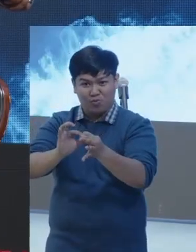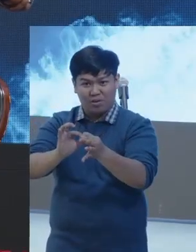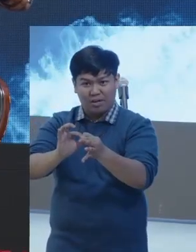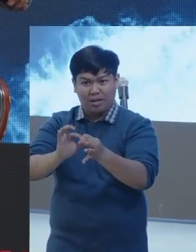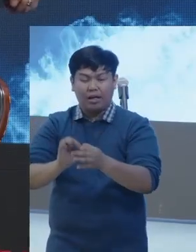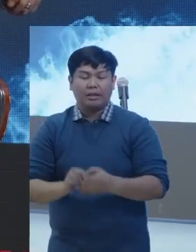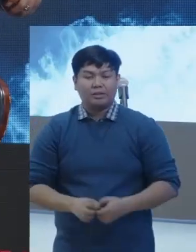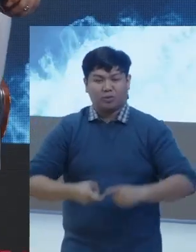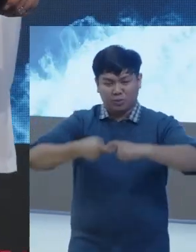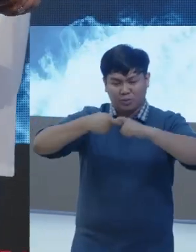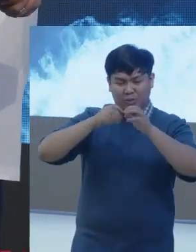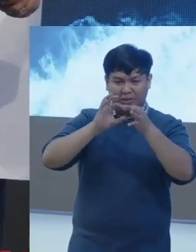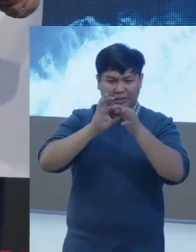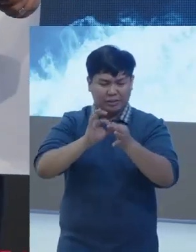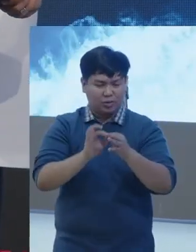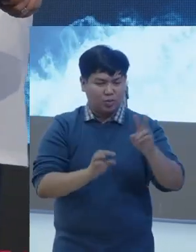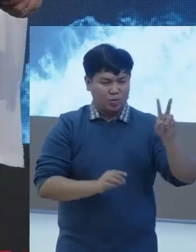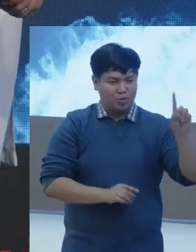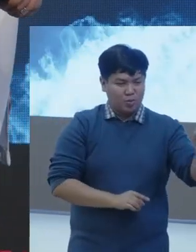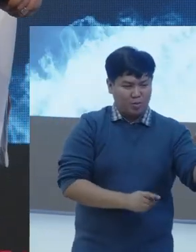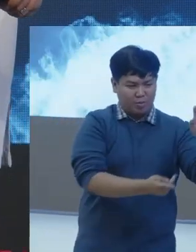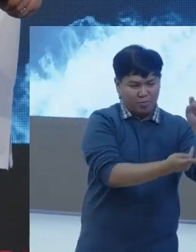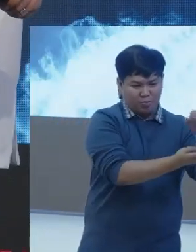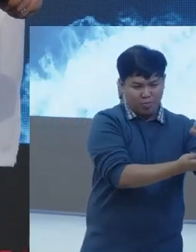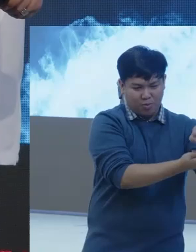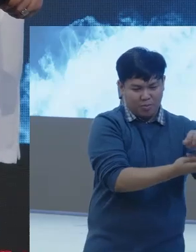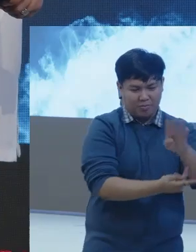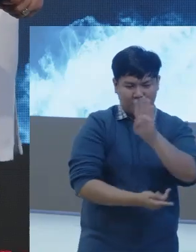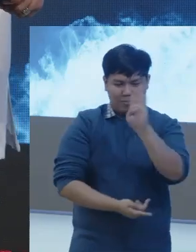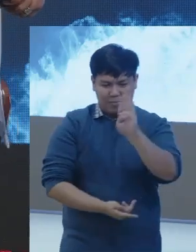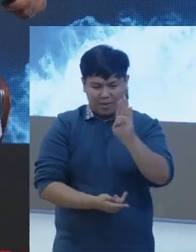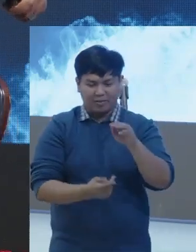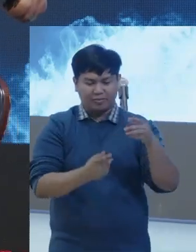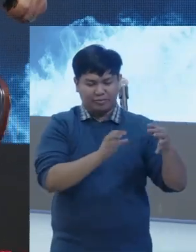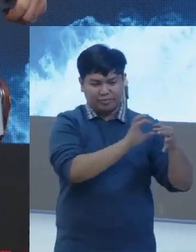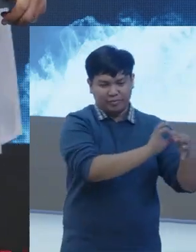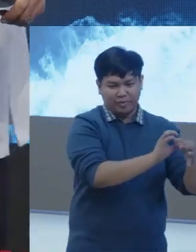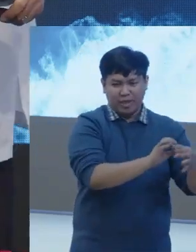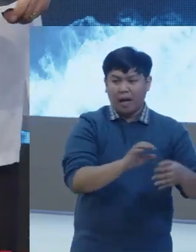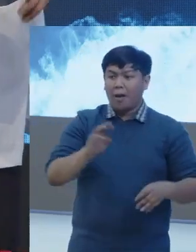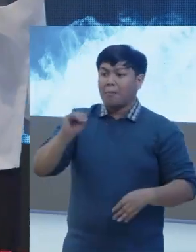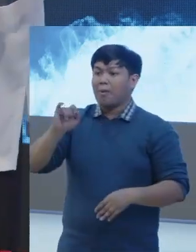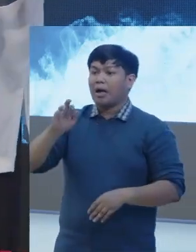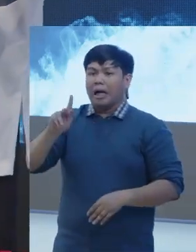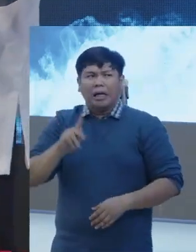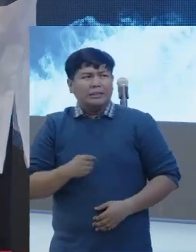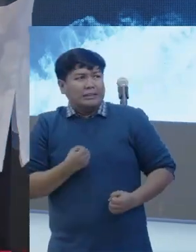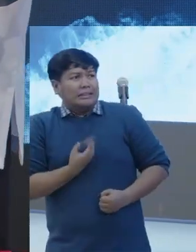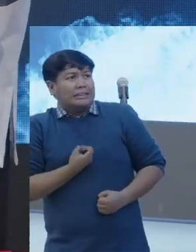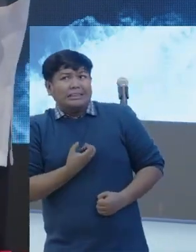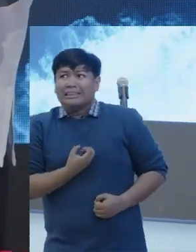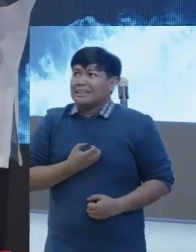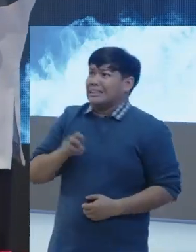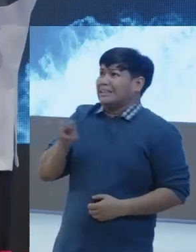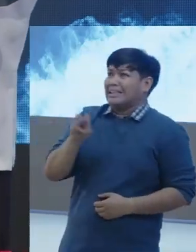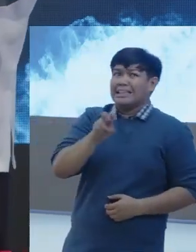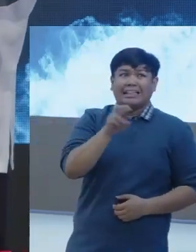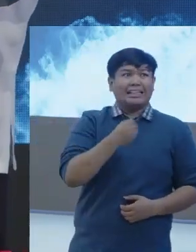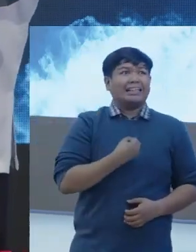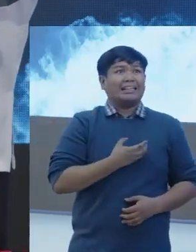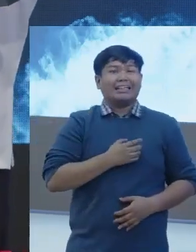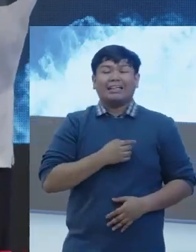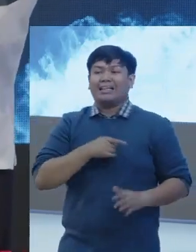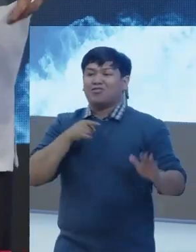Pero, pagkatapos ng isang lakaran, napagod, natakot, umuwi sa